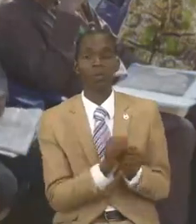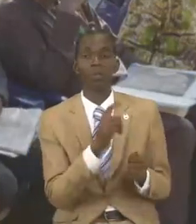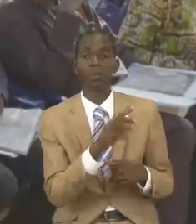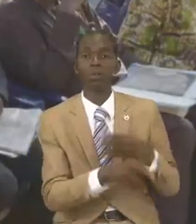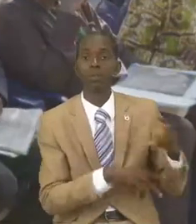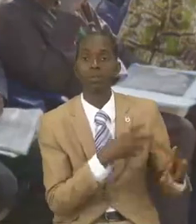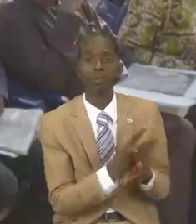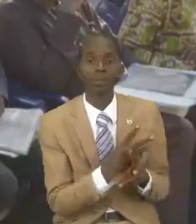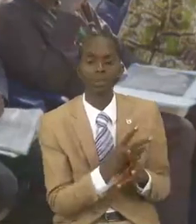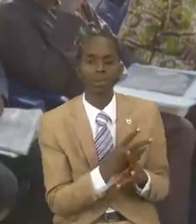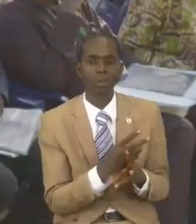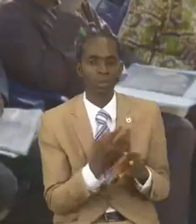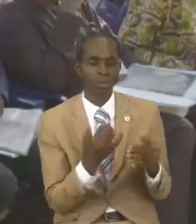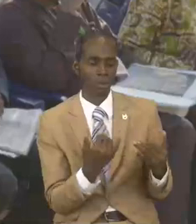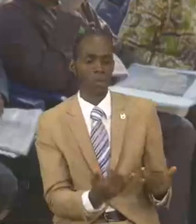le monde